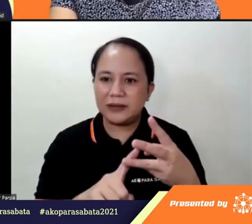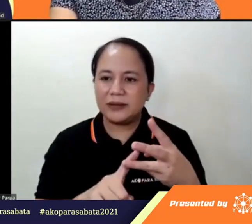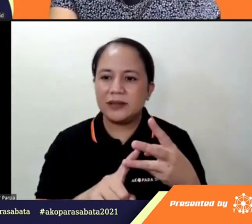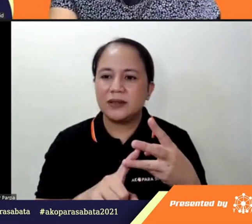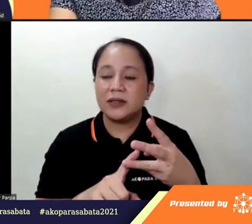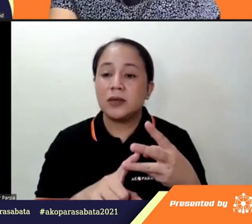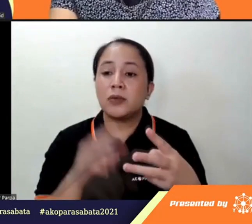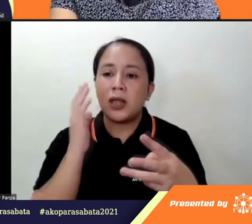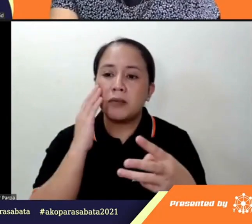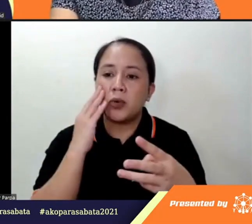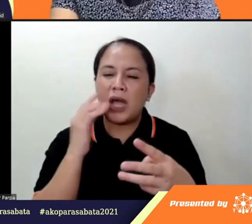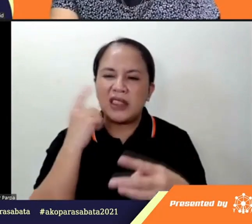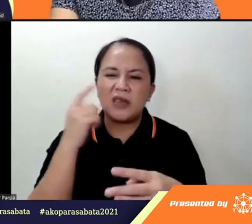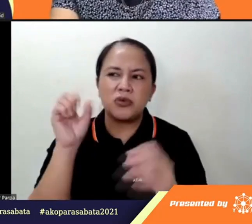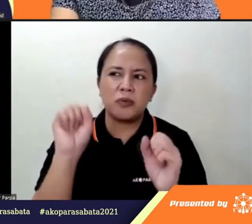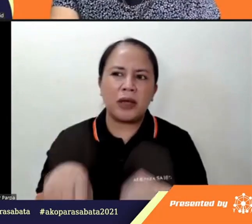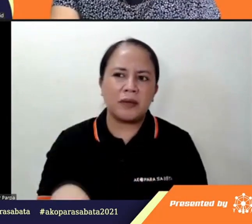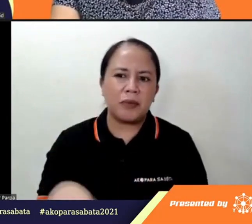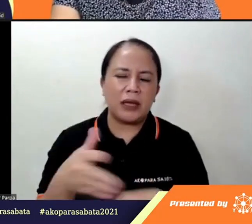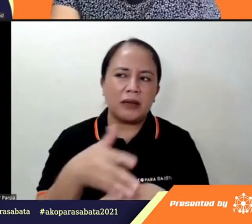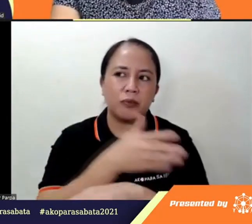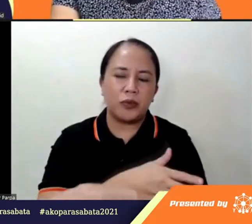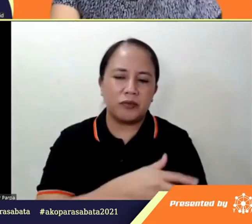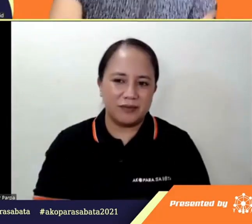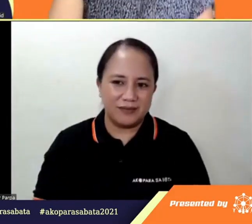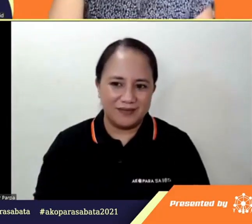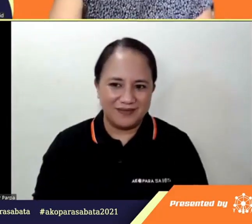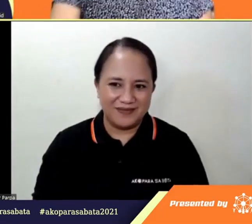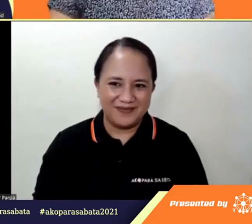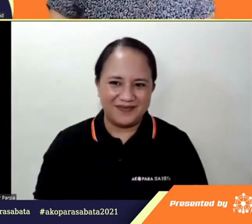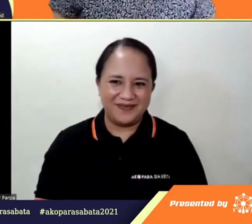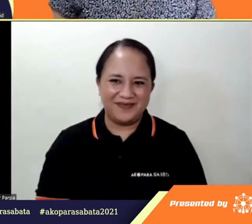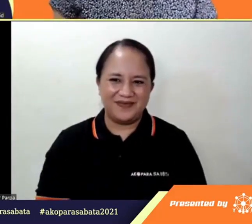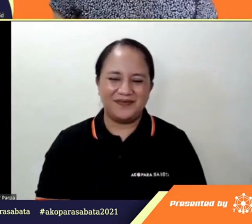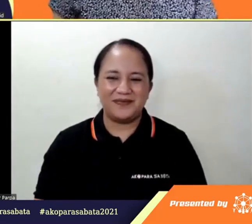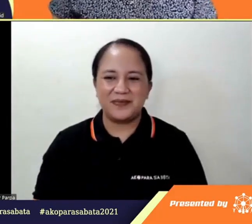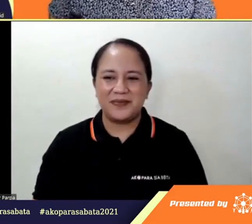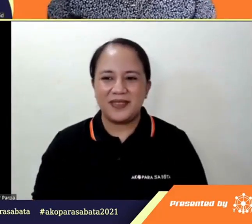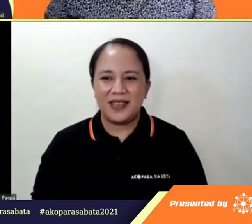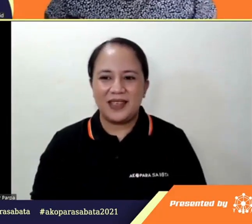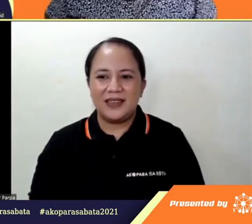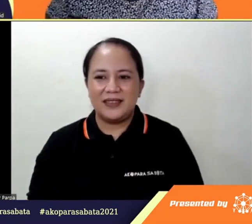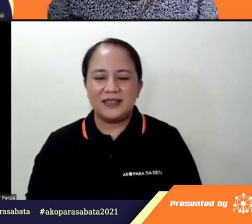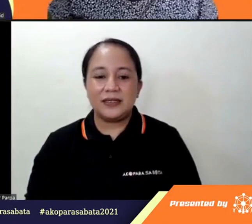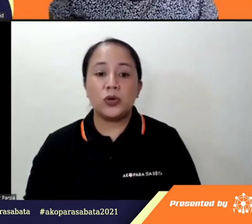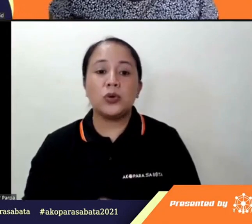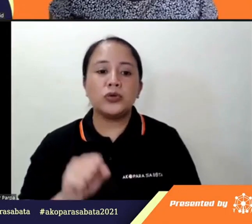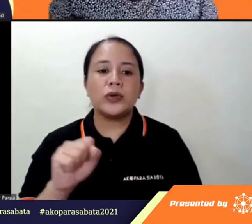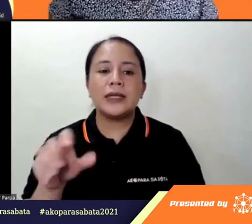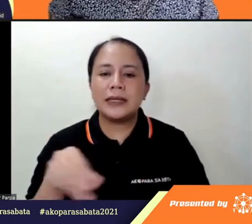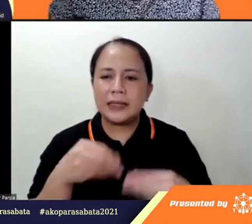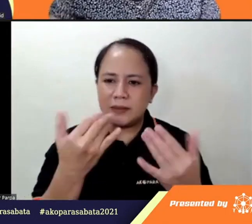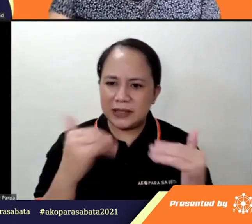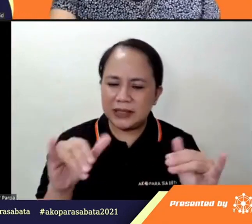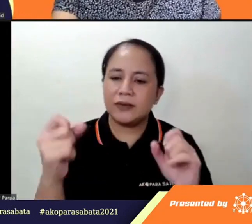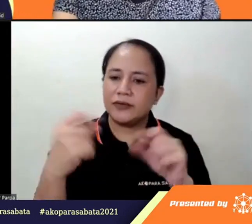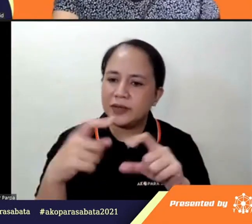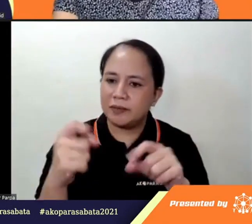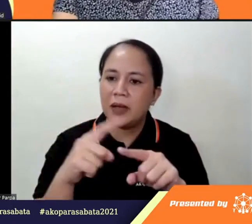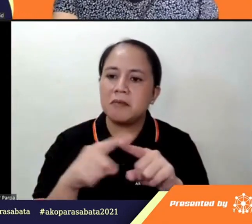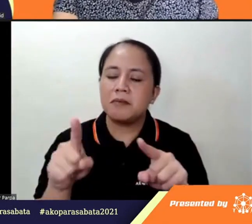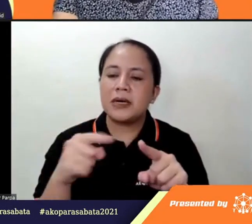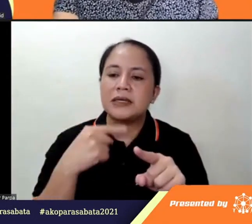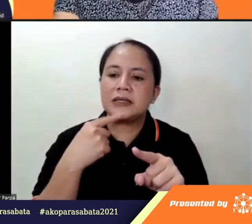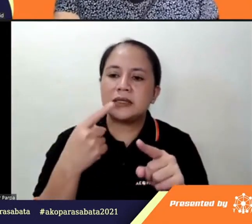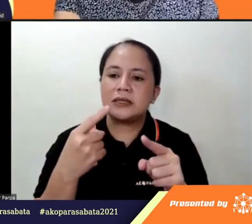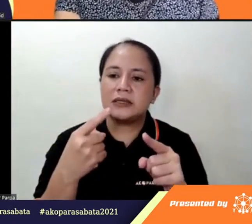pero alam mo, tingin ko, kaya mo pagbutihin pa to Di ba? So, parang binigay mo pa rin yung feedback, pero